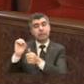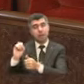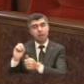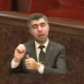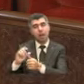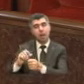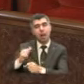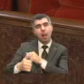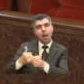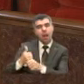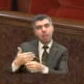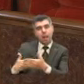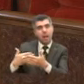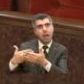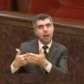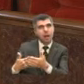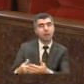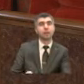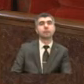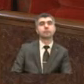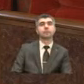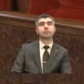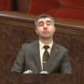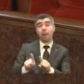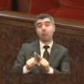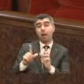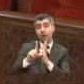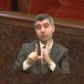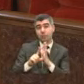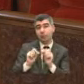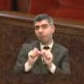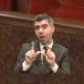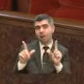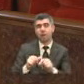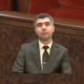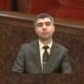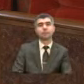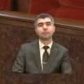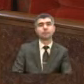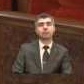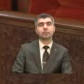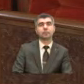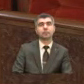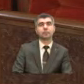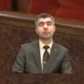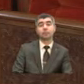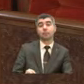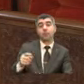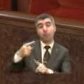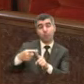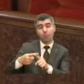فعلا بالإضافة إلى بعض الشروط الأخرى التي وضعها القانون، ولكن الأمر يتعلق بالقانون دائما. بالإضافة إلى